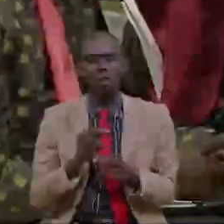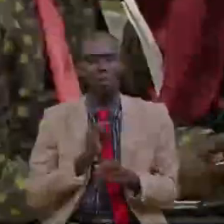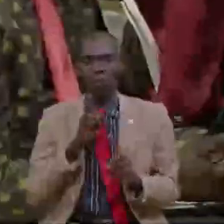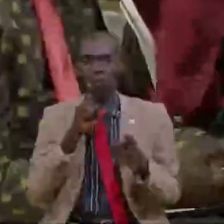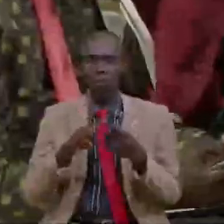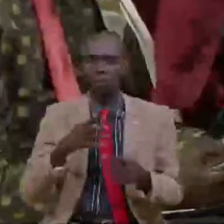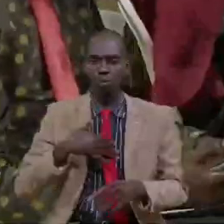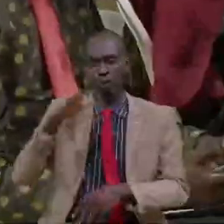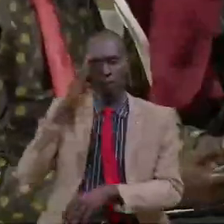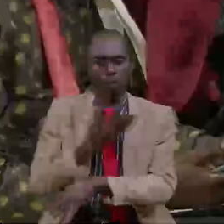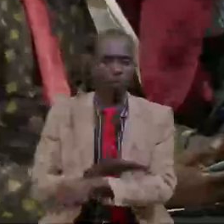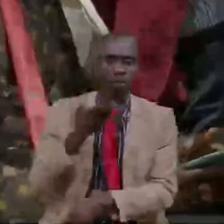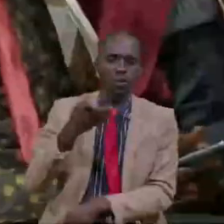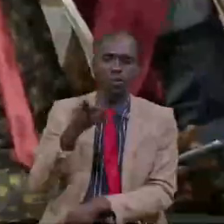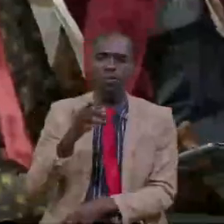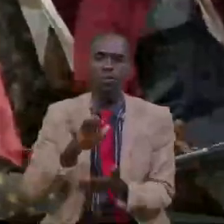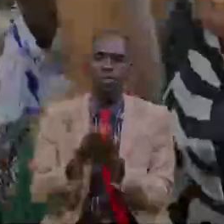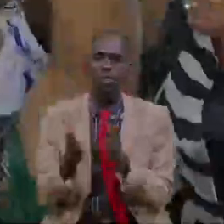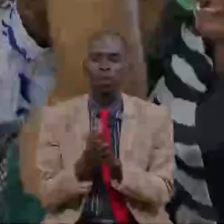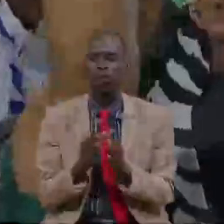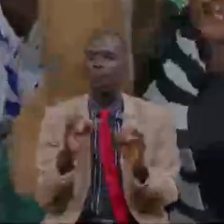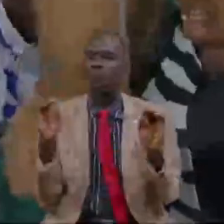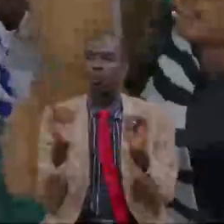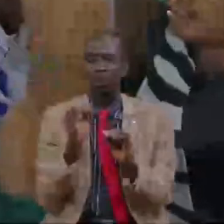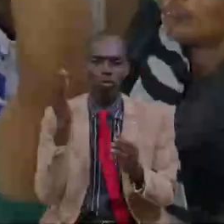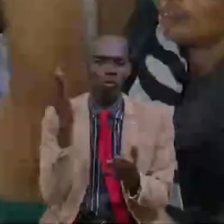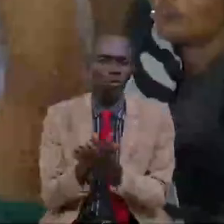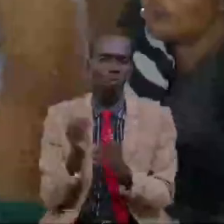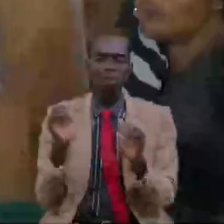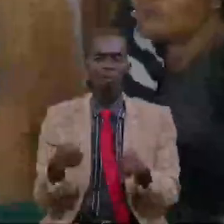là-bas. Je dis, tu deviendras inarrêtable.